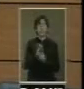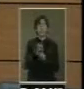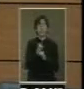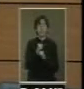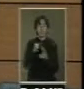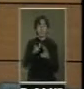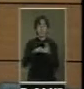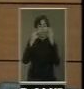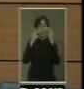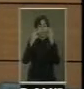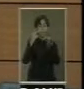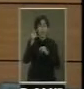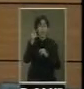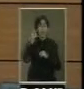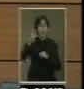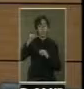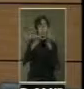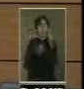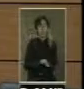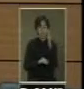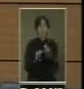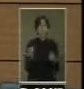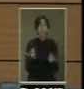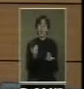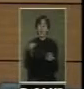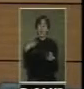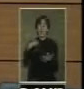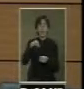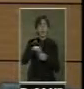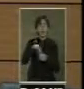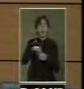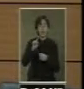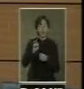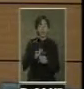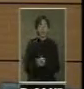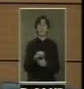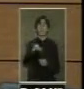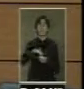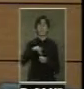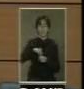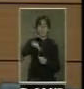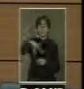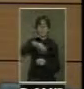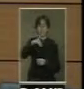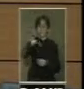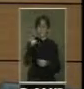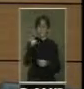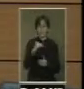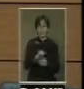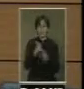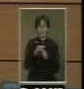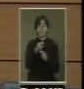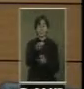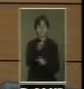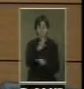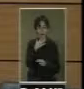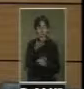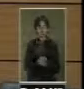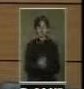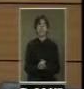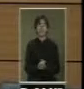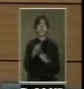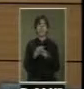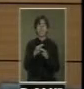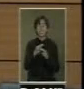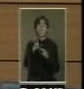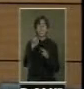กอบจที่ภาคใต้ลูกสาวอยู่ในสภานี้แล้วในที่สุดก็เอ่ยชื่อ